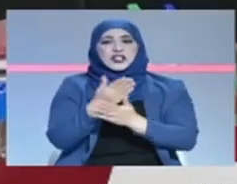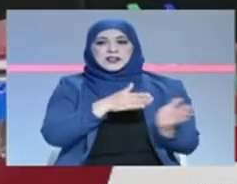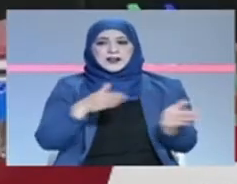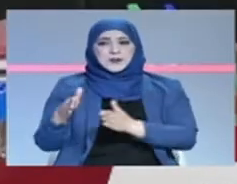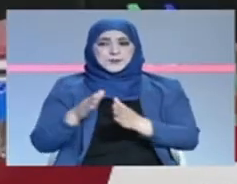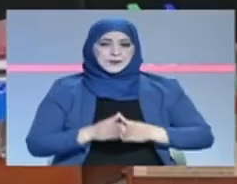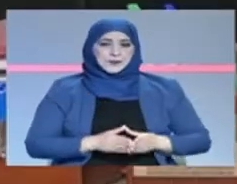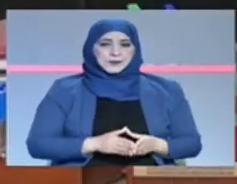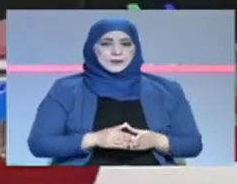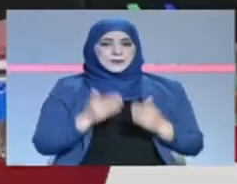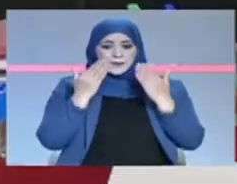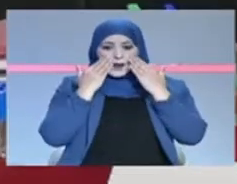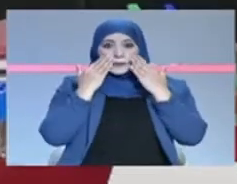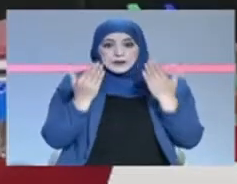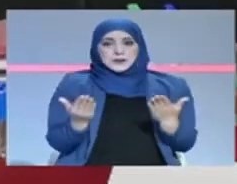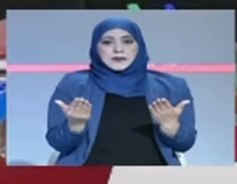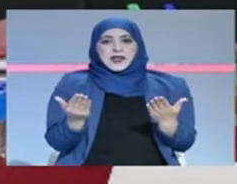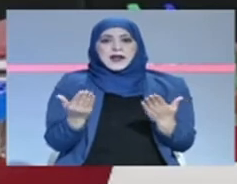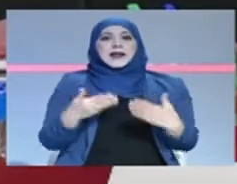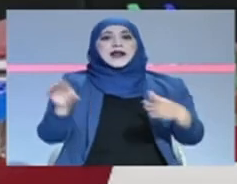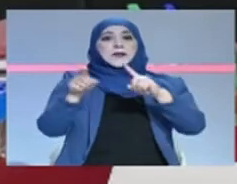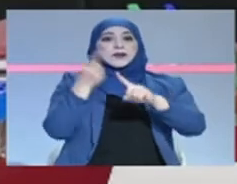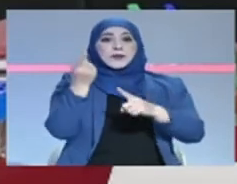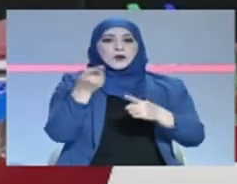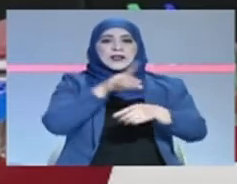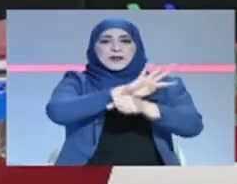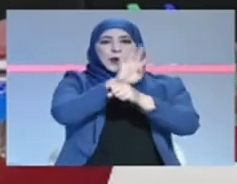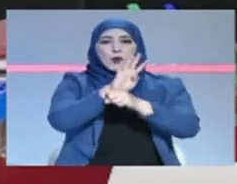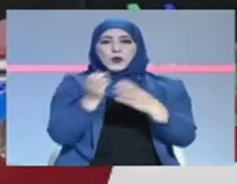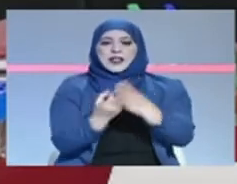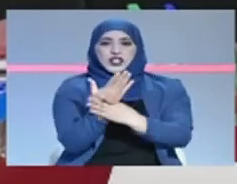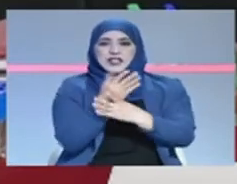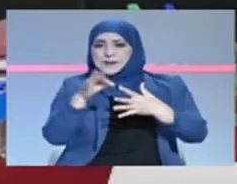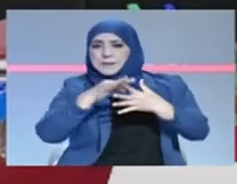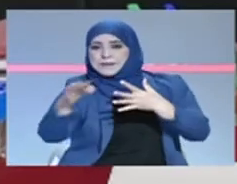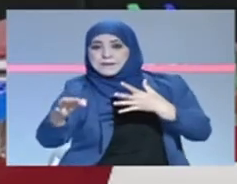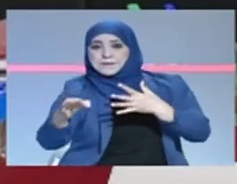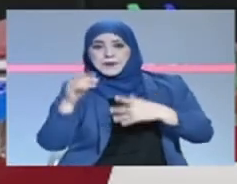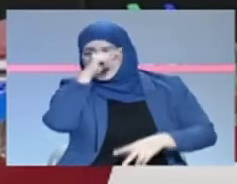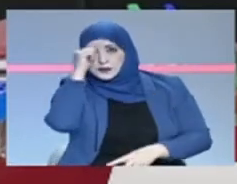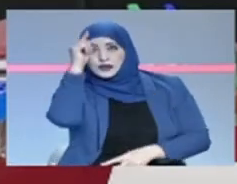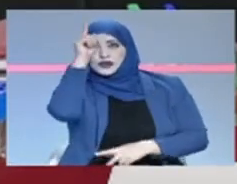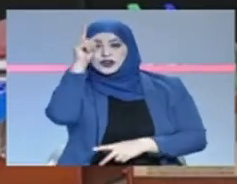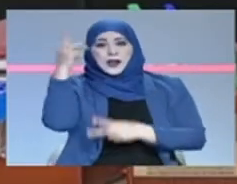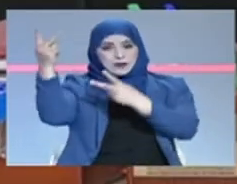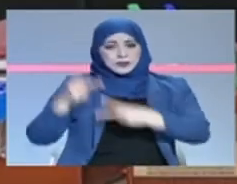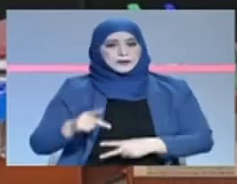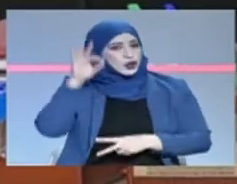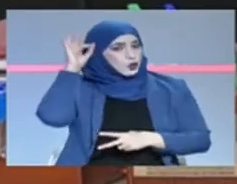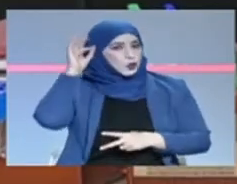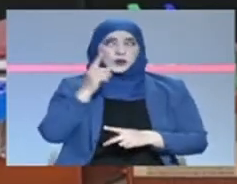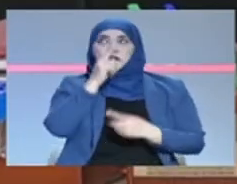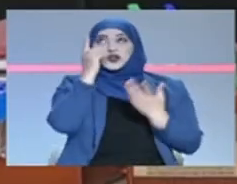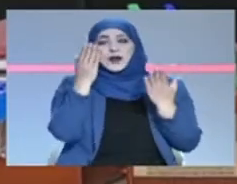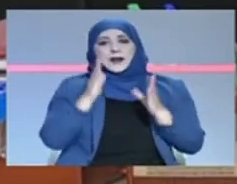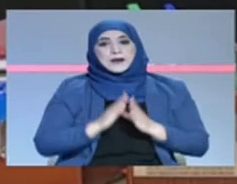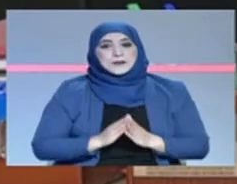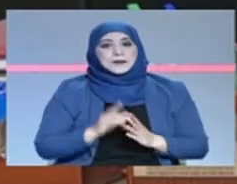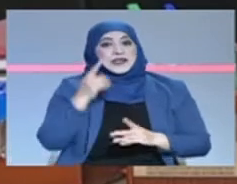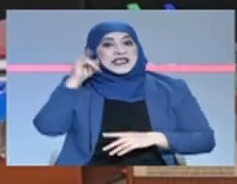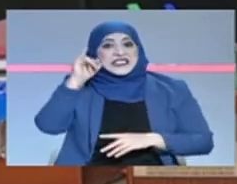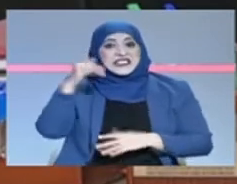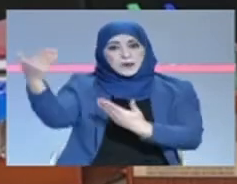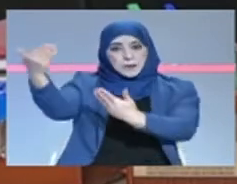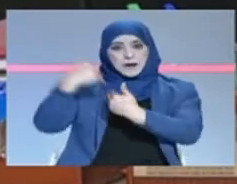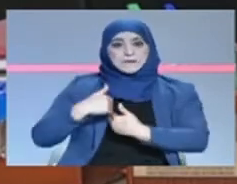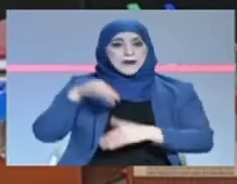بالنظر للخصوصيه بتاع السلاله هذه، معناها ان شاء الله ما تدخلش لتونس، لأنه إذا كانت تدخل